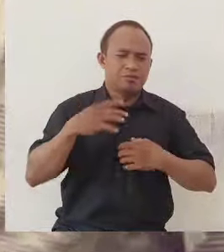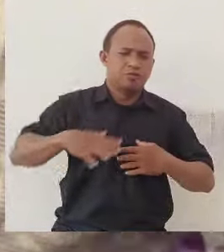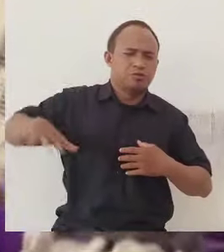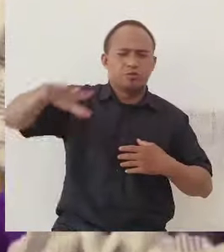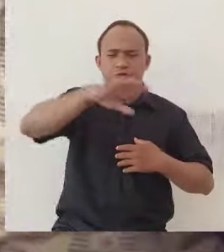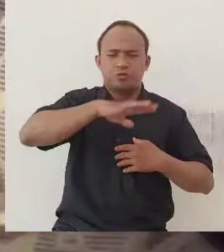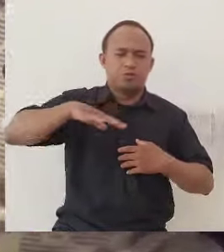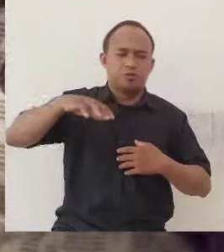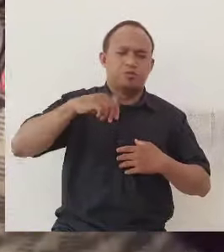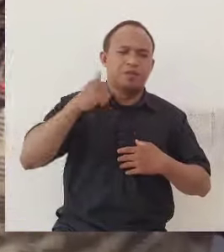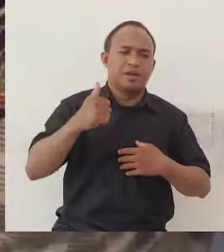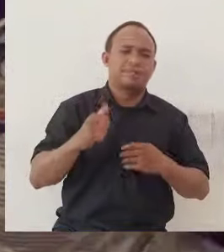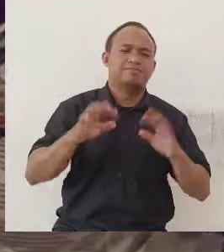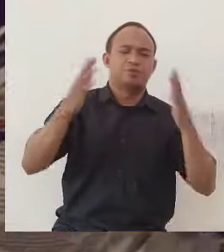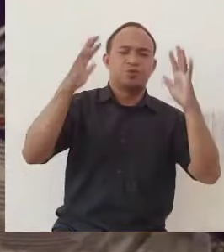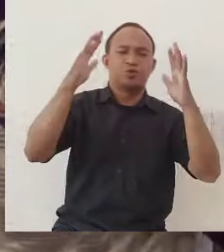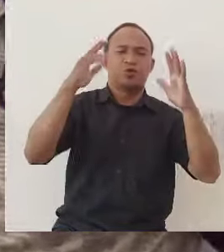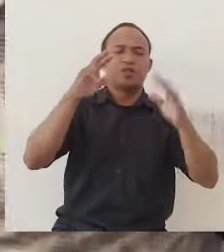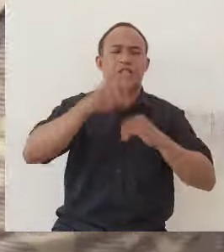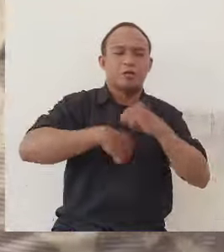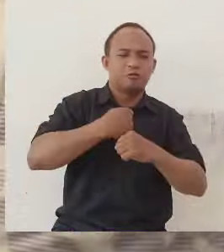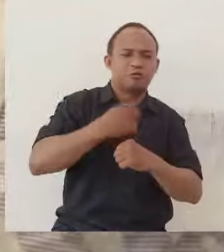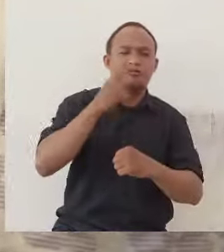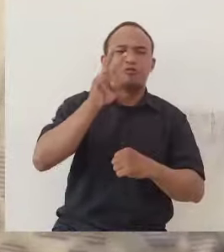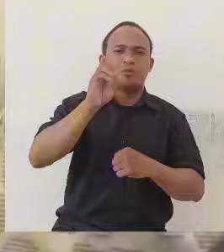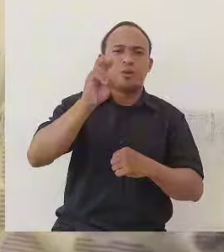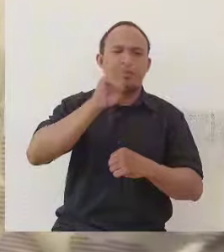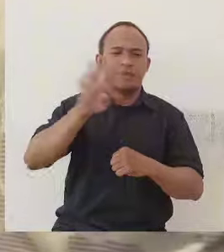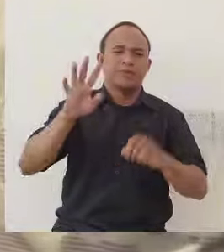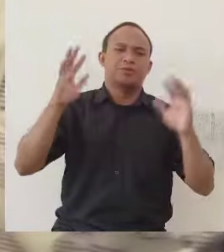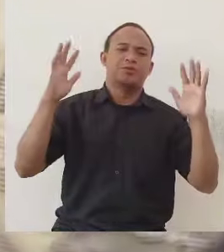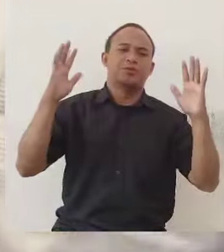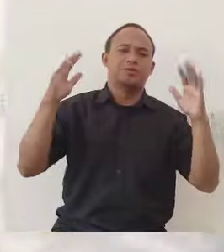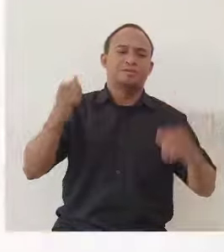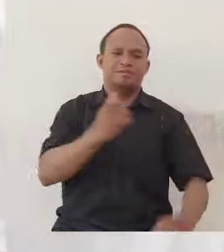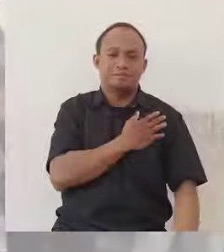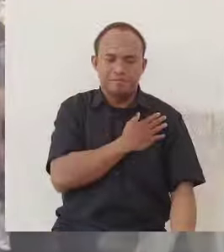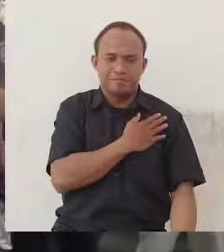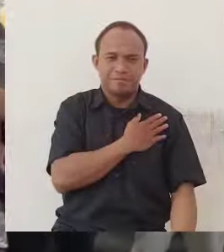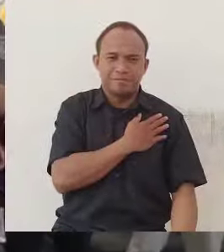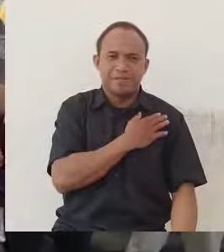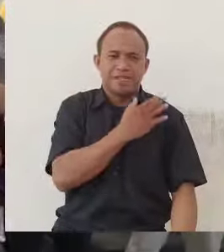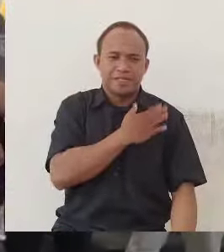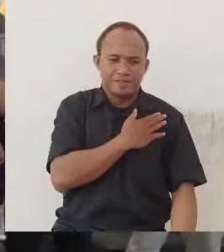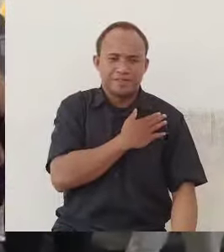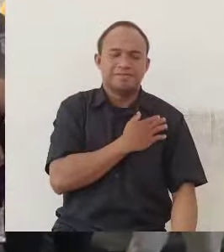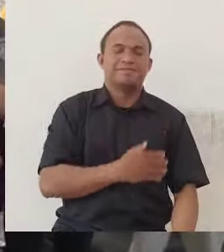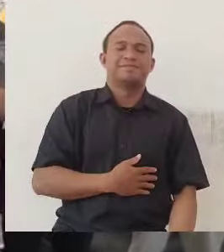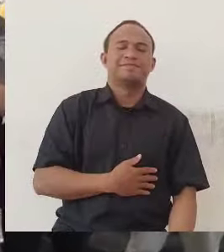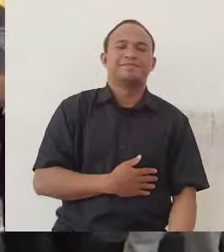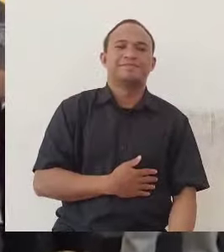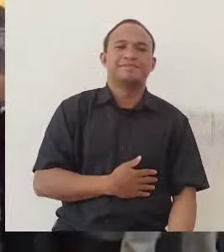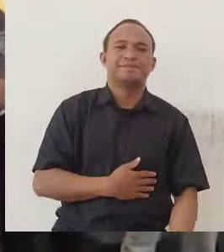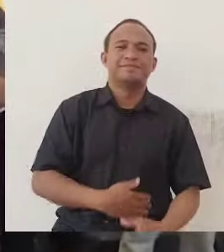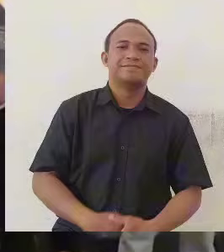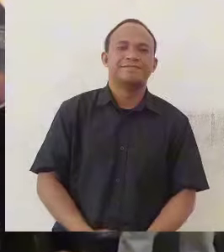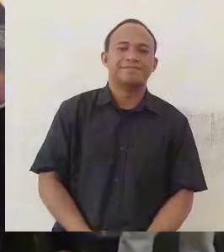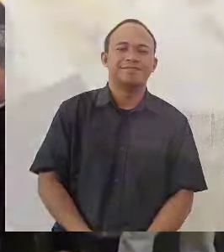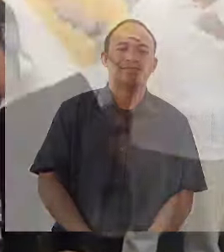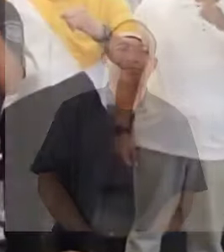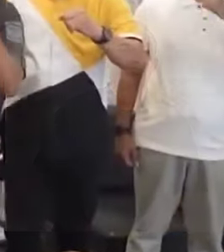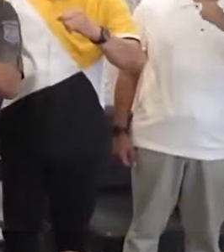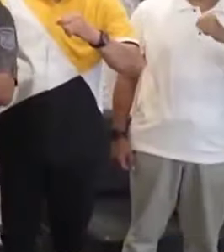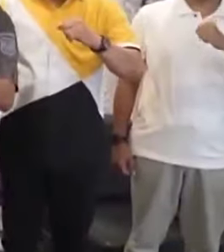dan terakhir untuk keseluruhan kontingen pada 5 September 2024. Salam olahraga!